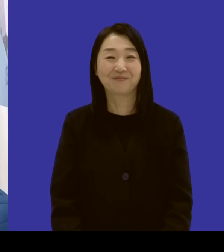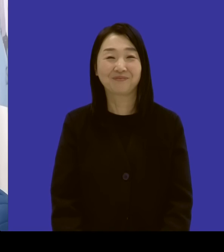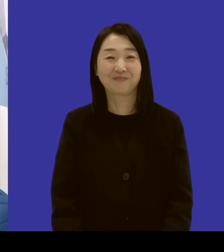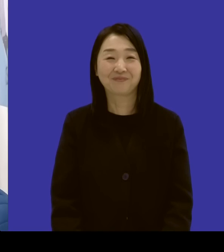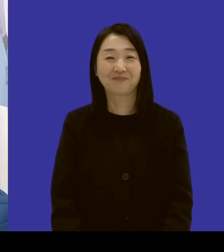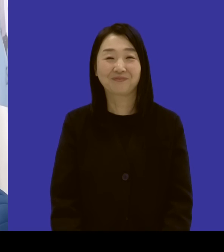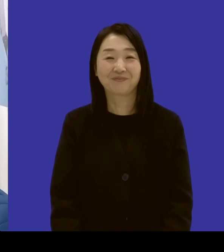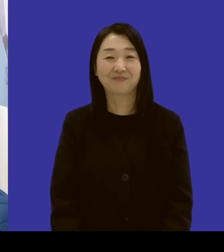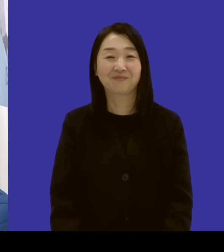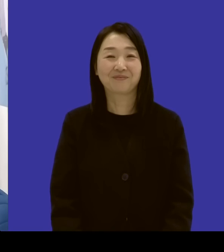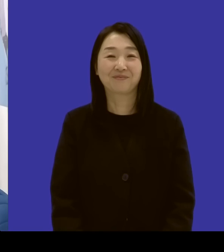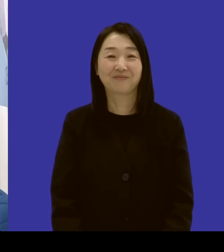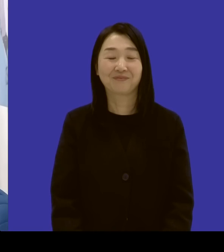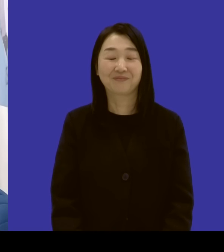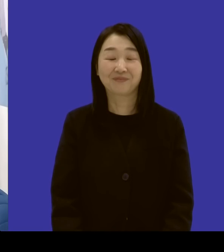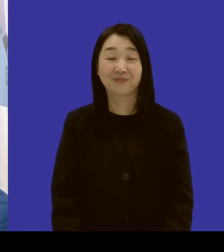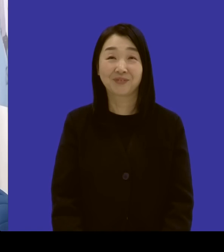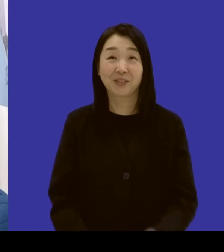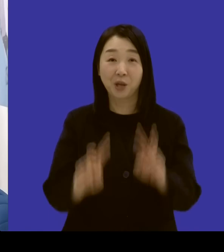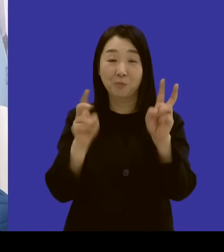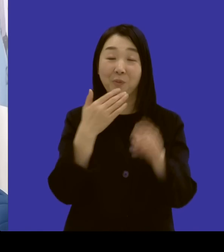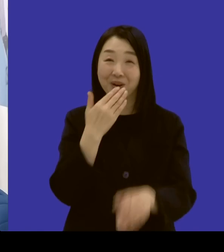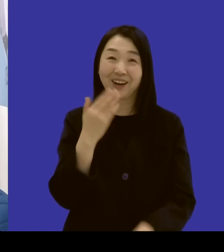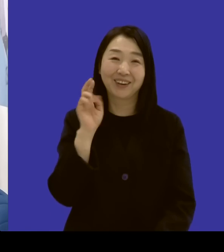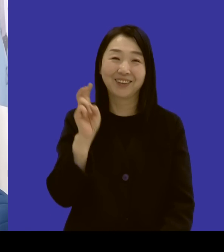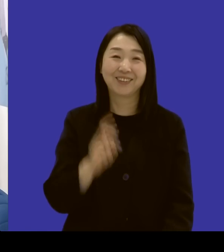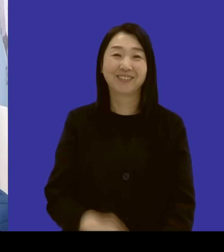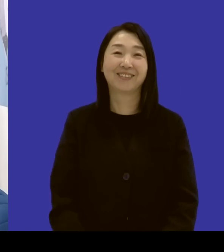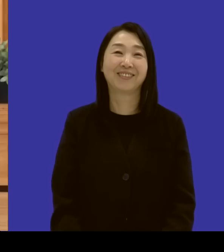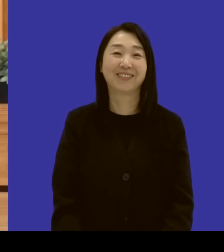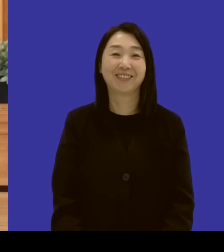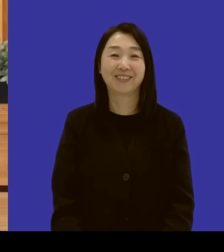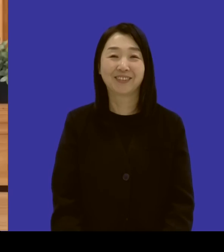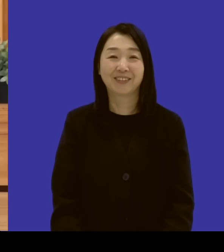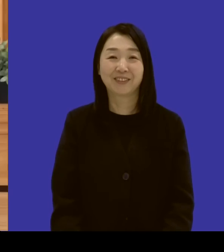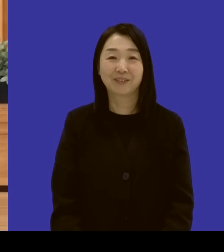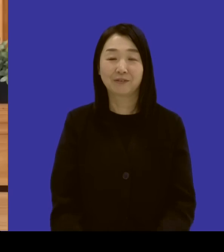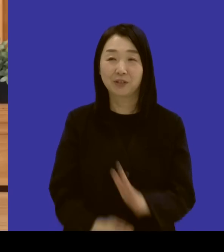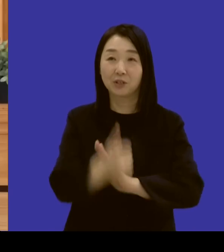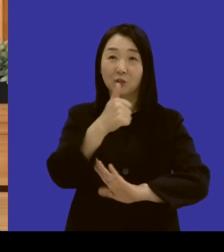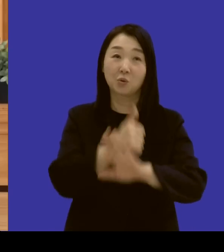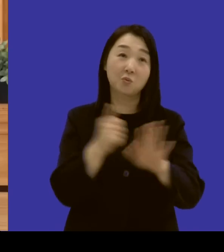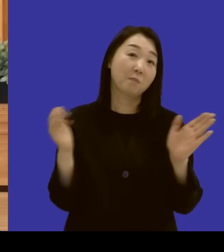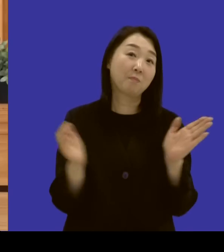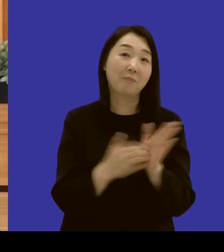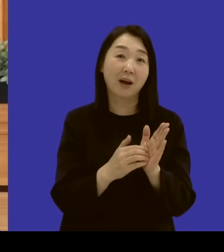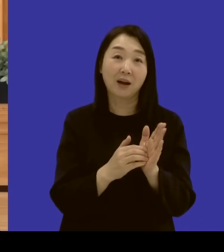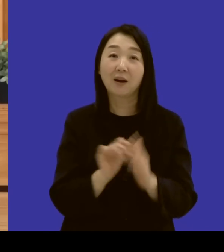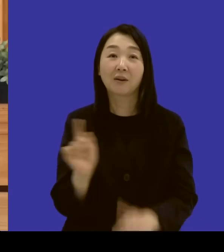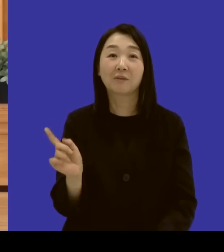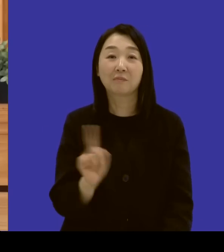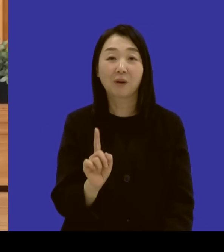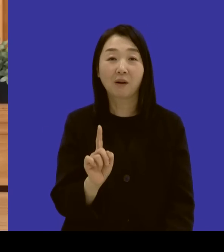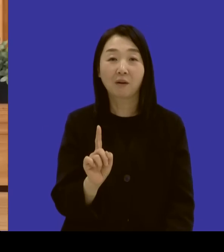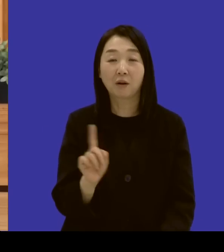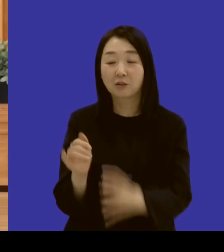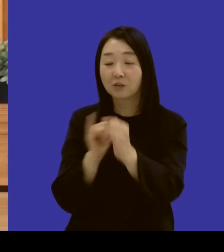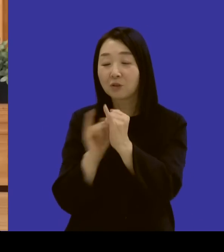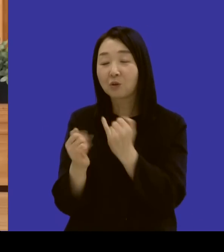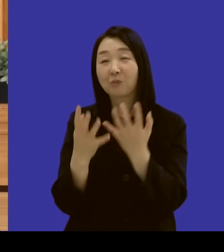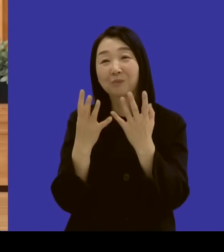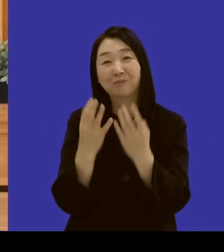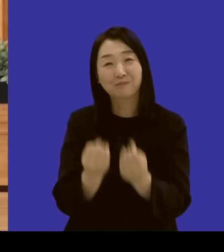네. 어떤 표어가 되겠네요, 유아원. 저도 그랬지만 이렇게 어떤 성공을 이루었을 때 결국은 어떻게 인터뷰도 아마